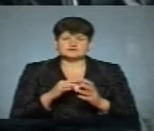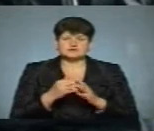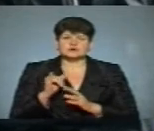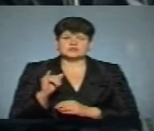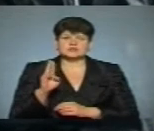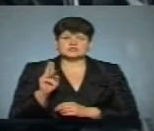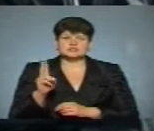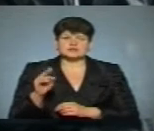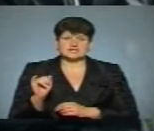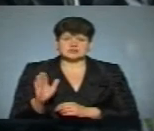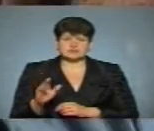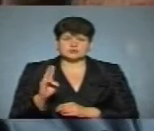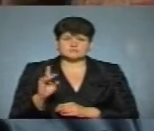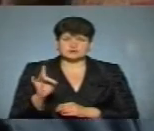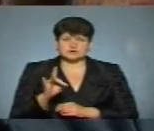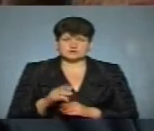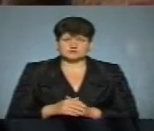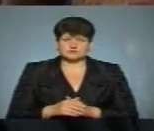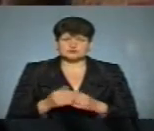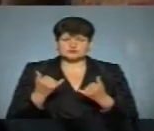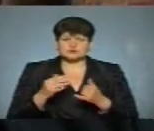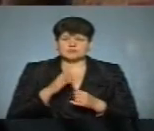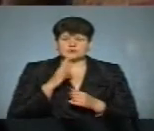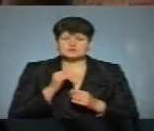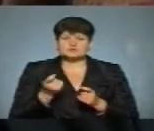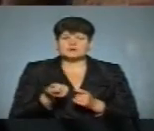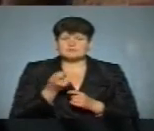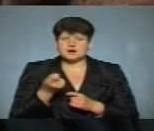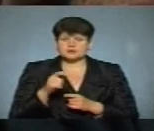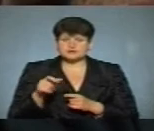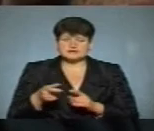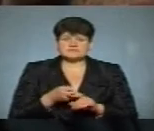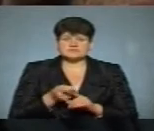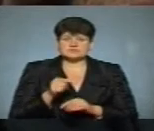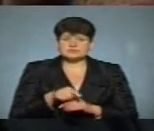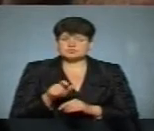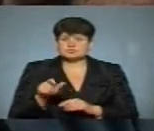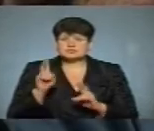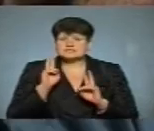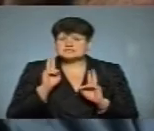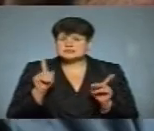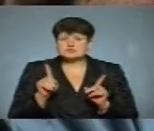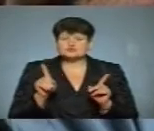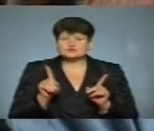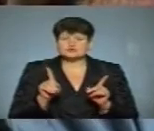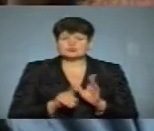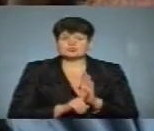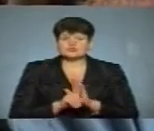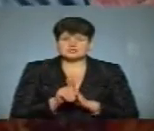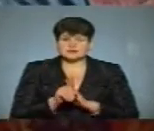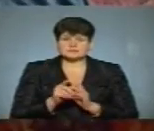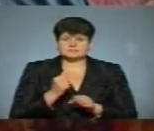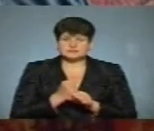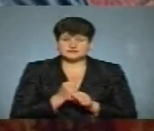Ішків Козівського району. Сьогодні в маршрутці дуже мало людей, пов'язано з тим, що всі не знають, напевно, що вони ті маршрутки вже